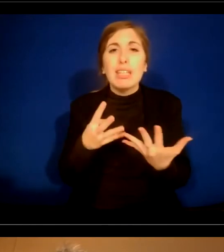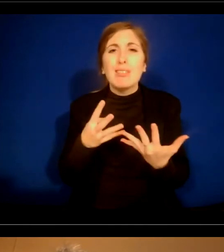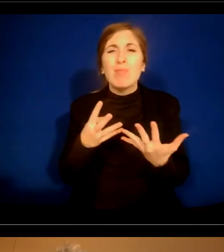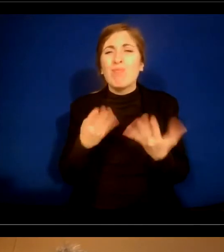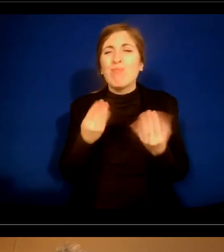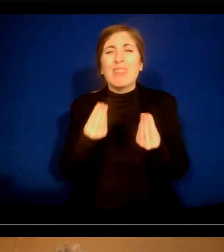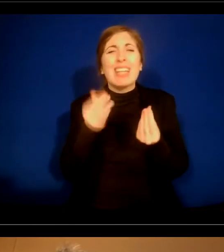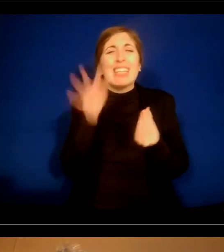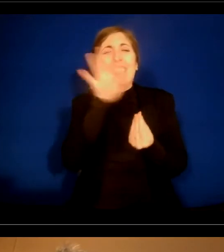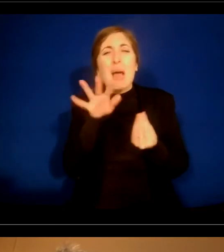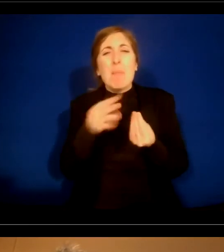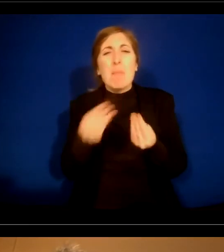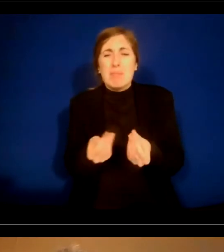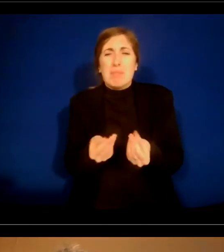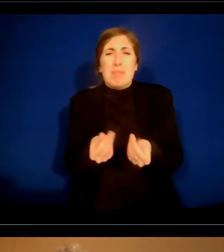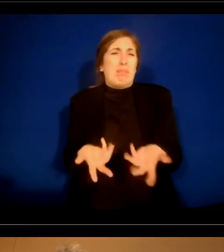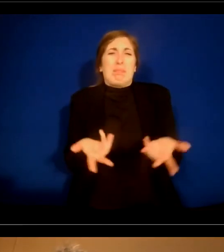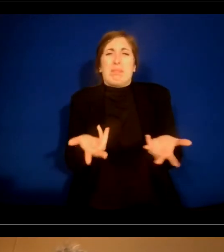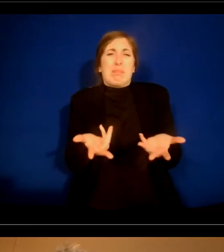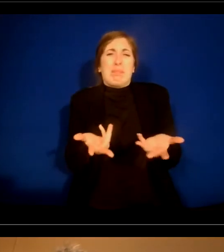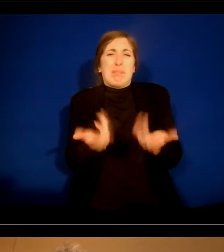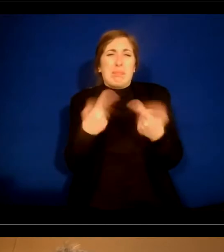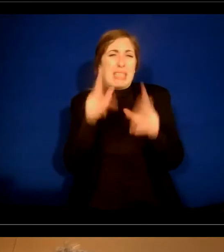mentre lo è. Tra l'altro,